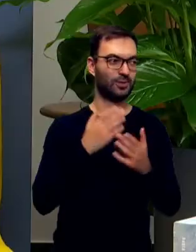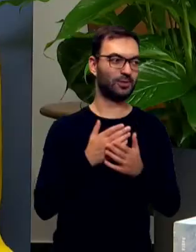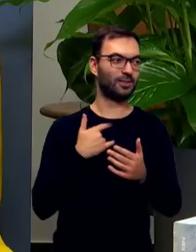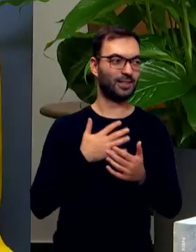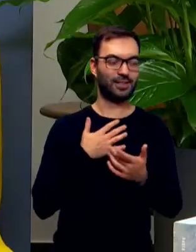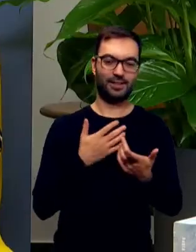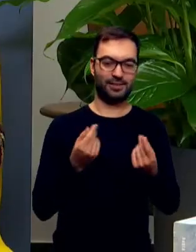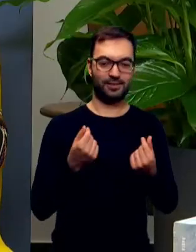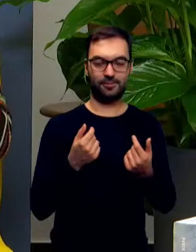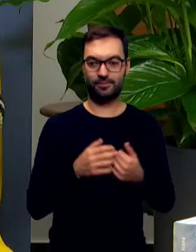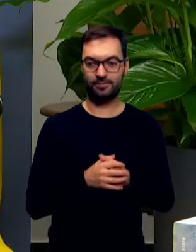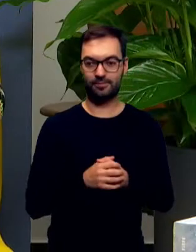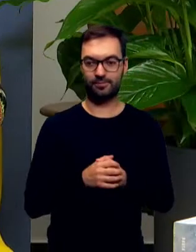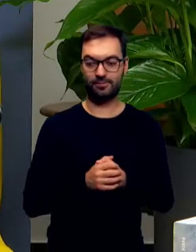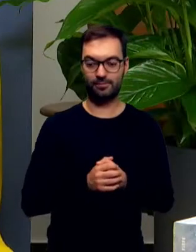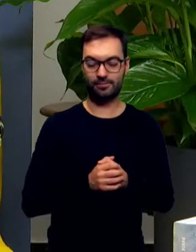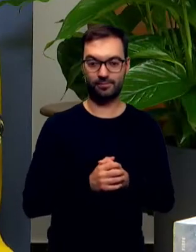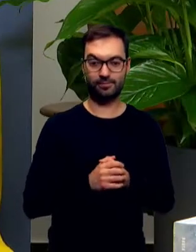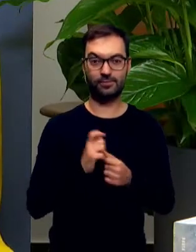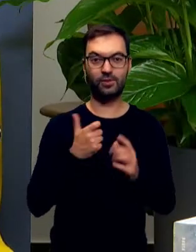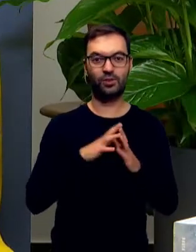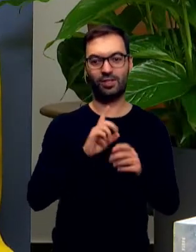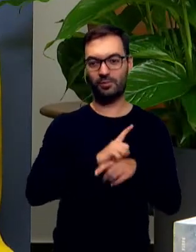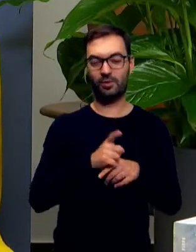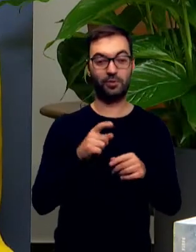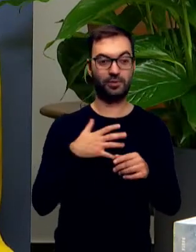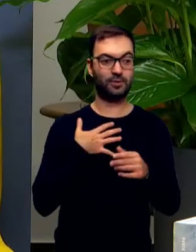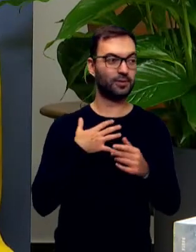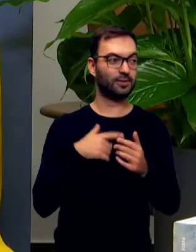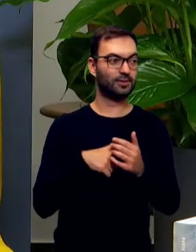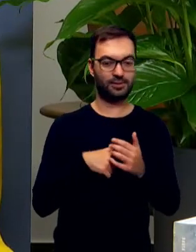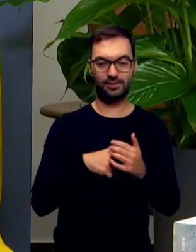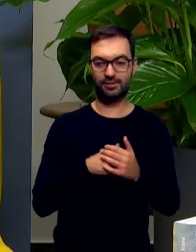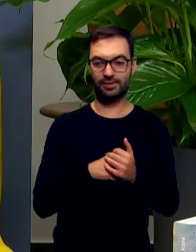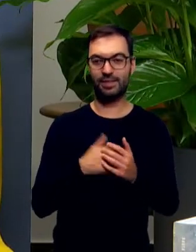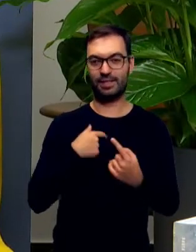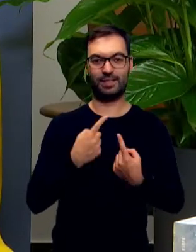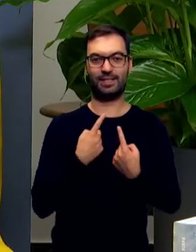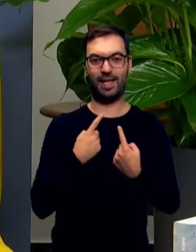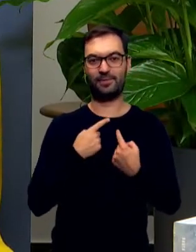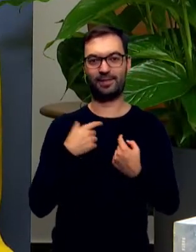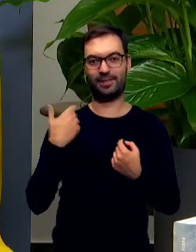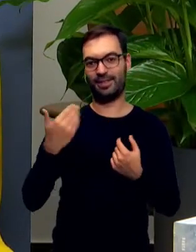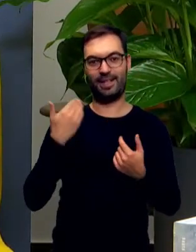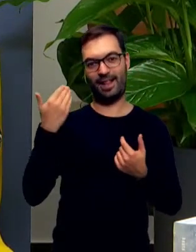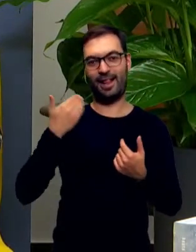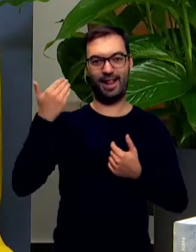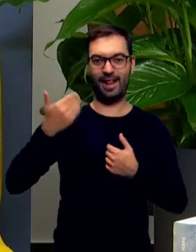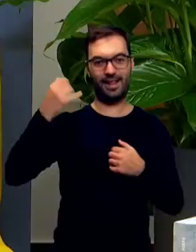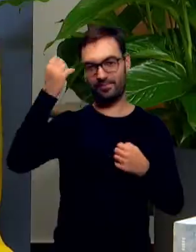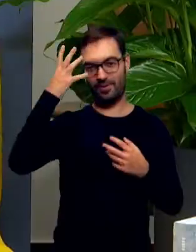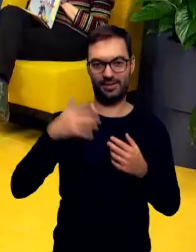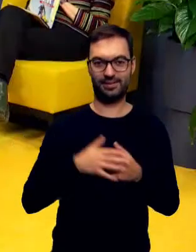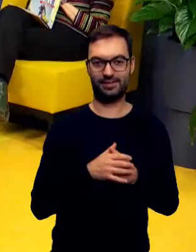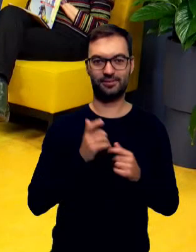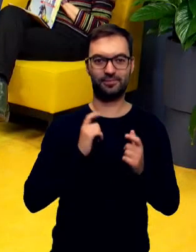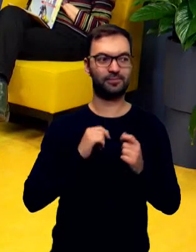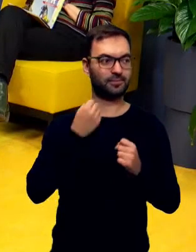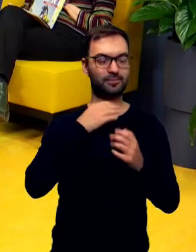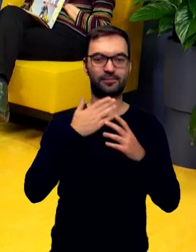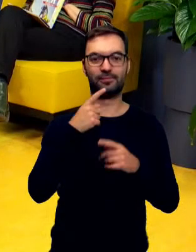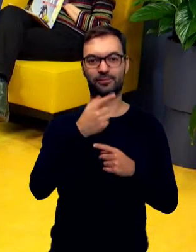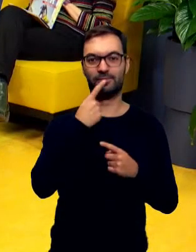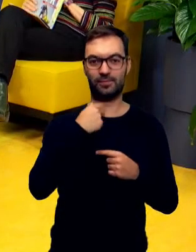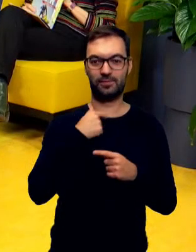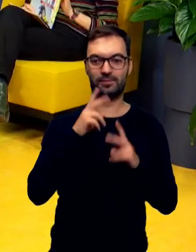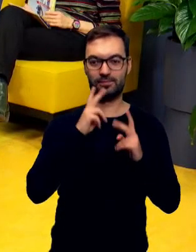już mam wrażenie, że właśnie też jakoś tak co 10 minut mniej więcej w tej rozmowie ja sama wygłaszałam takie. Bardzo ale dzięki, że też Pan